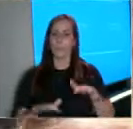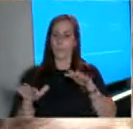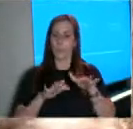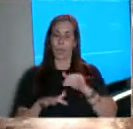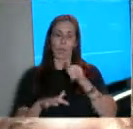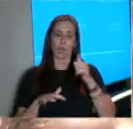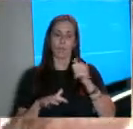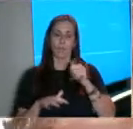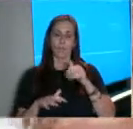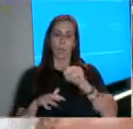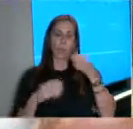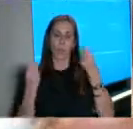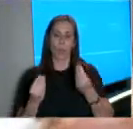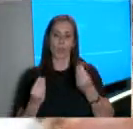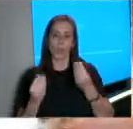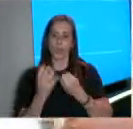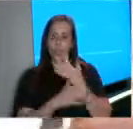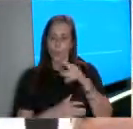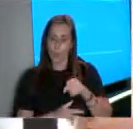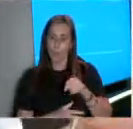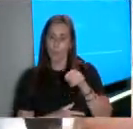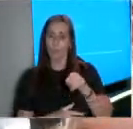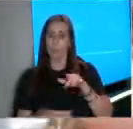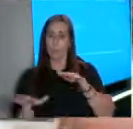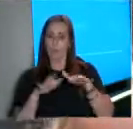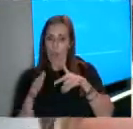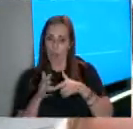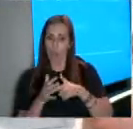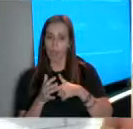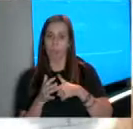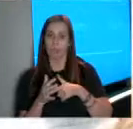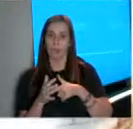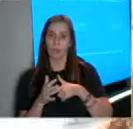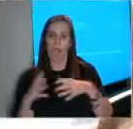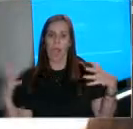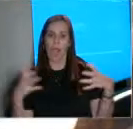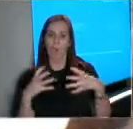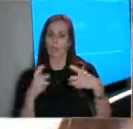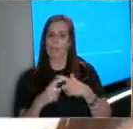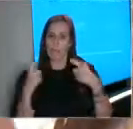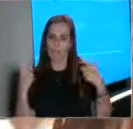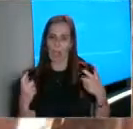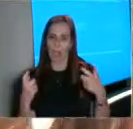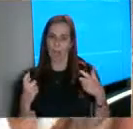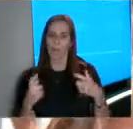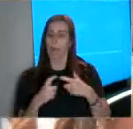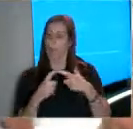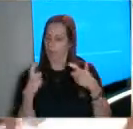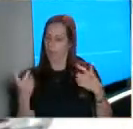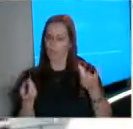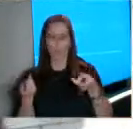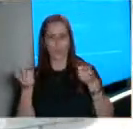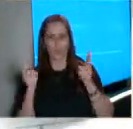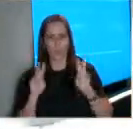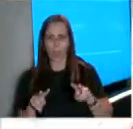הממשלה הטובה ביותר לדעתי שתקום, שהיא תהיה ממשלת אחדות רחבה, רחבה ככל